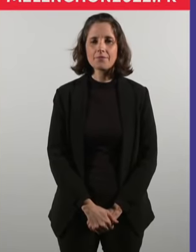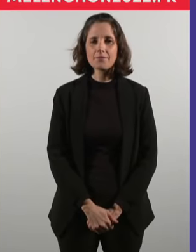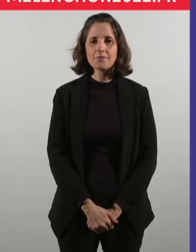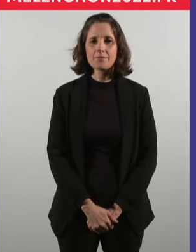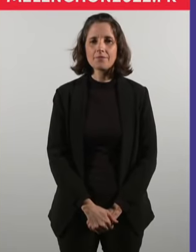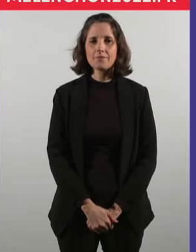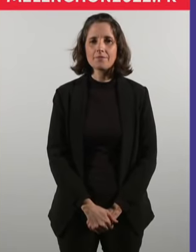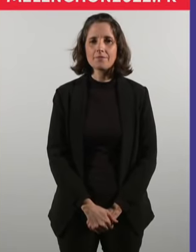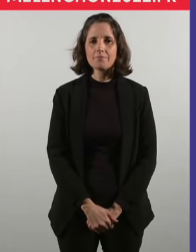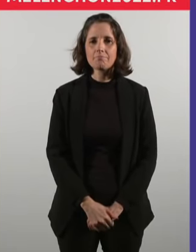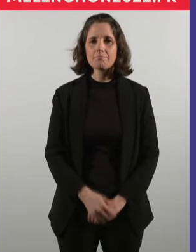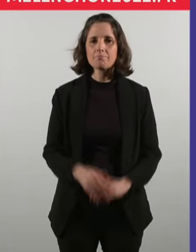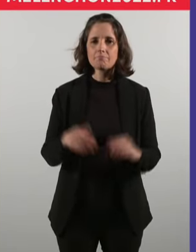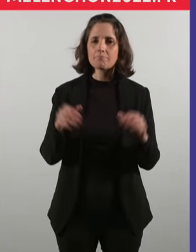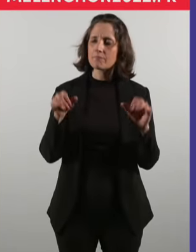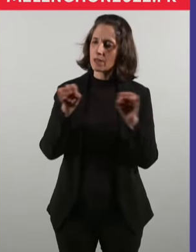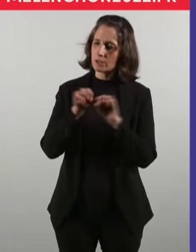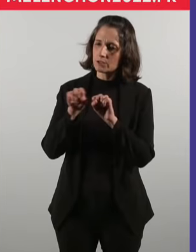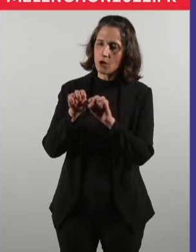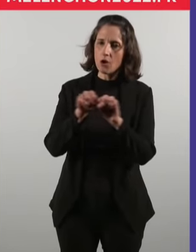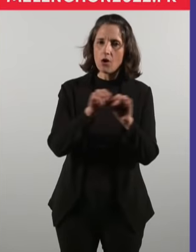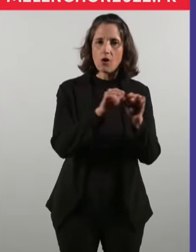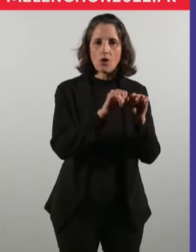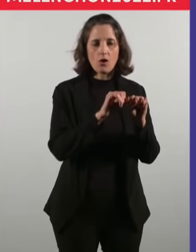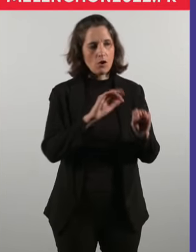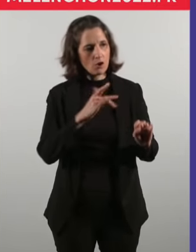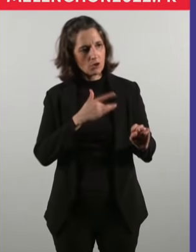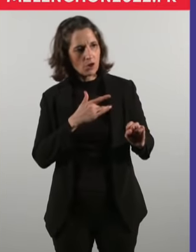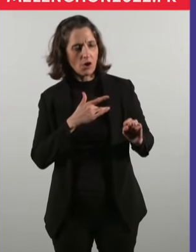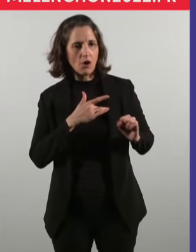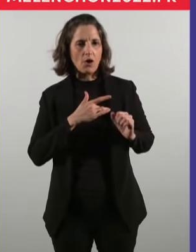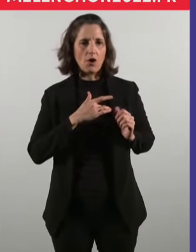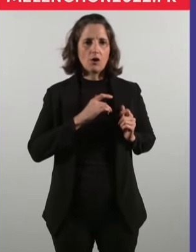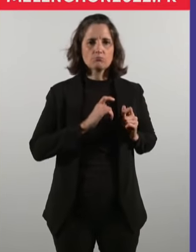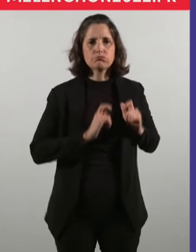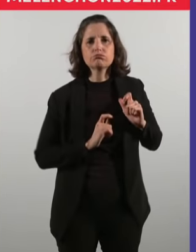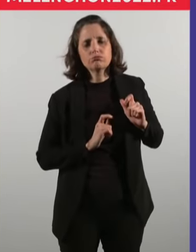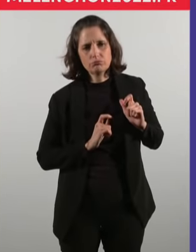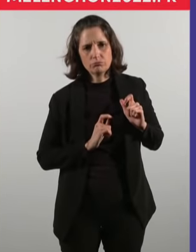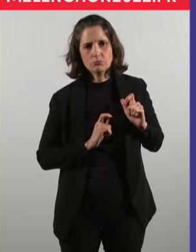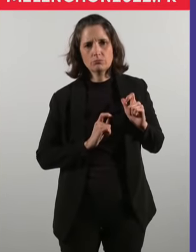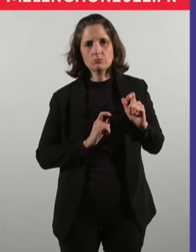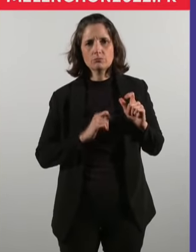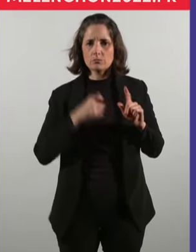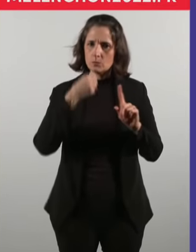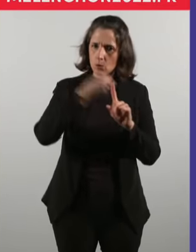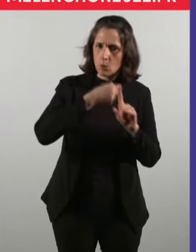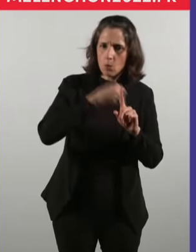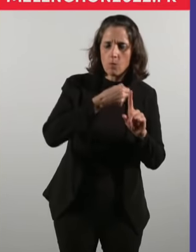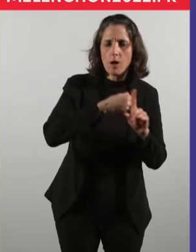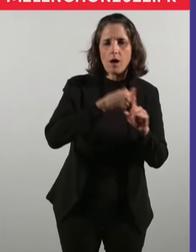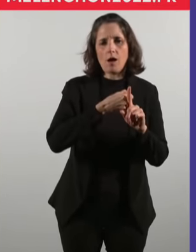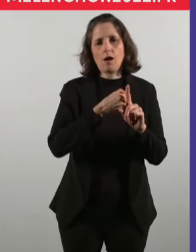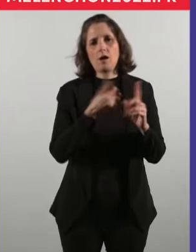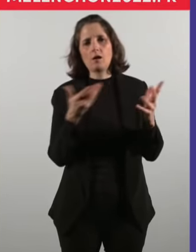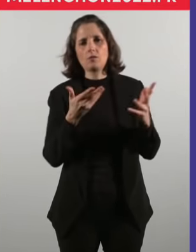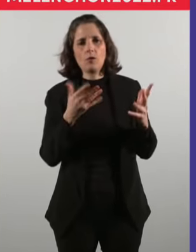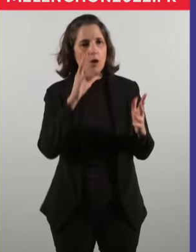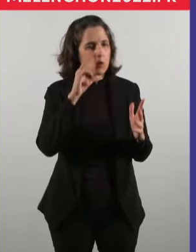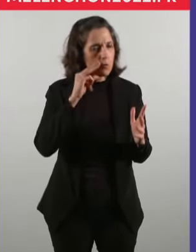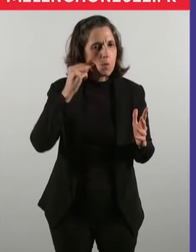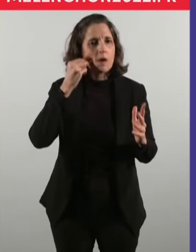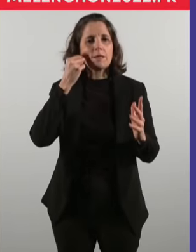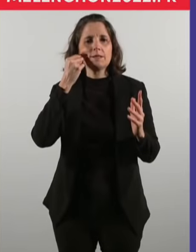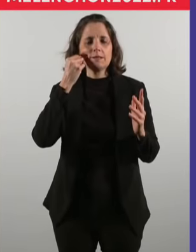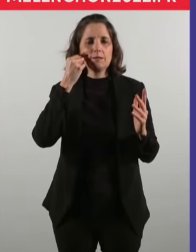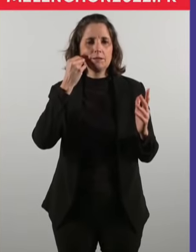Ô sœur, au cœur d'acier trempé, tes combats sont les fils de notre humanité. Ô sœur, de tes larmes versées, dans ton poing